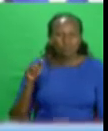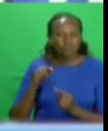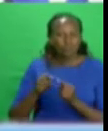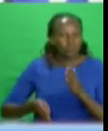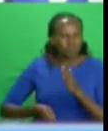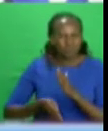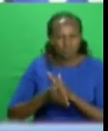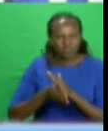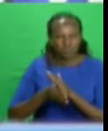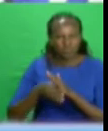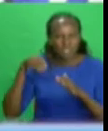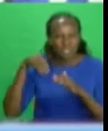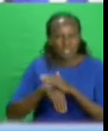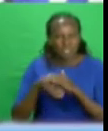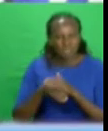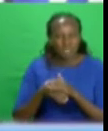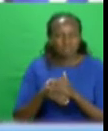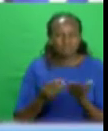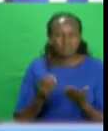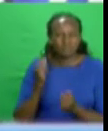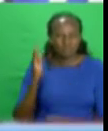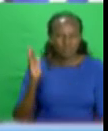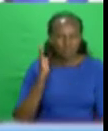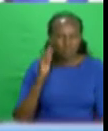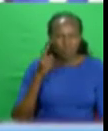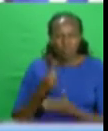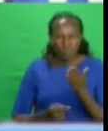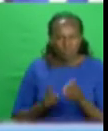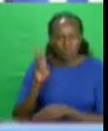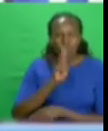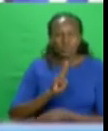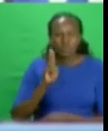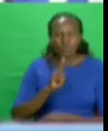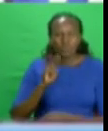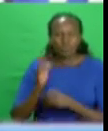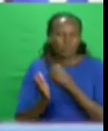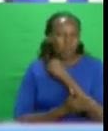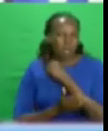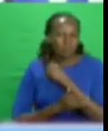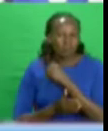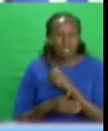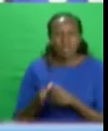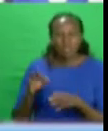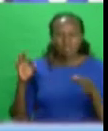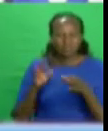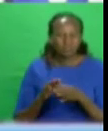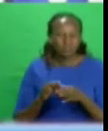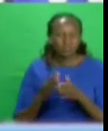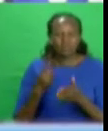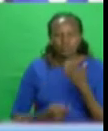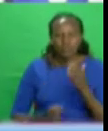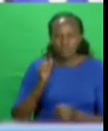wa maswala ya ndani Joseph Nkaisery kutokana na madai ya matumizi mabaya ya mamlaka na kujihusisha na siasa